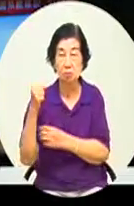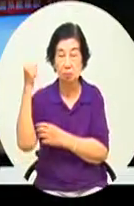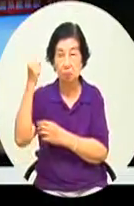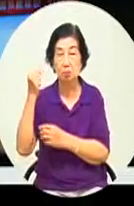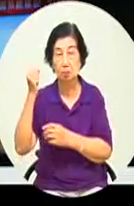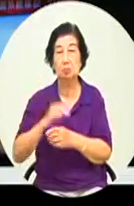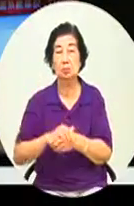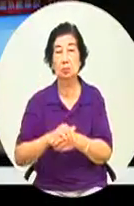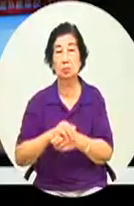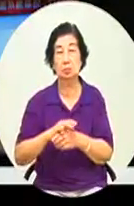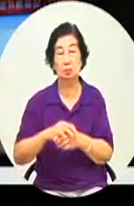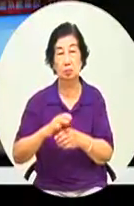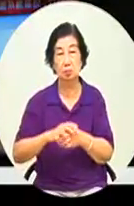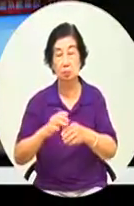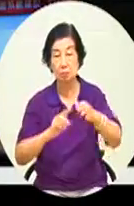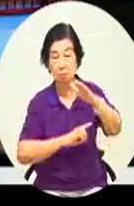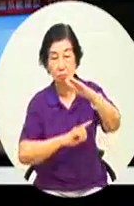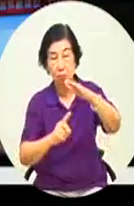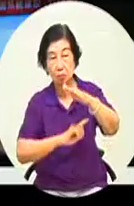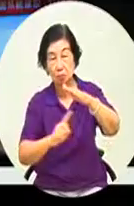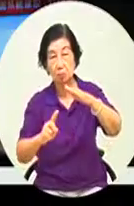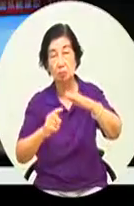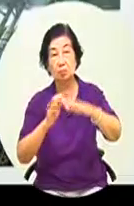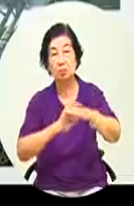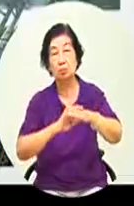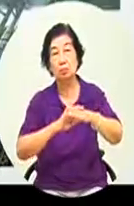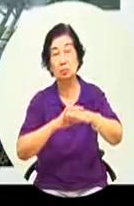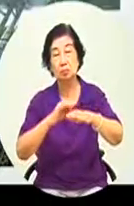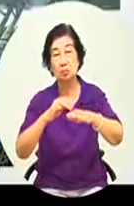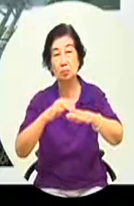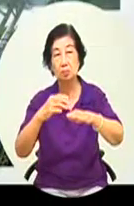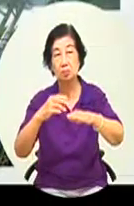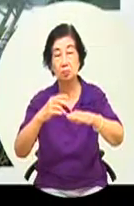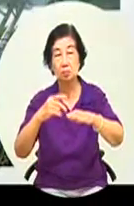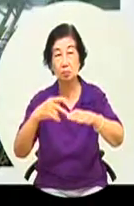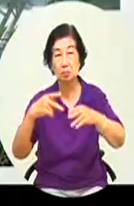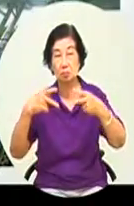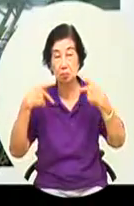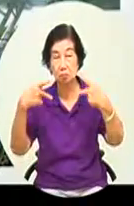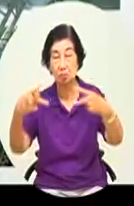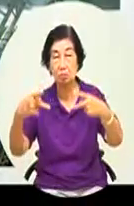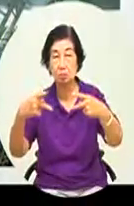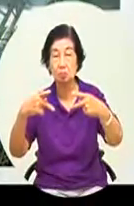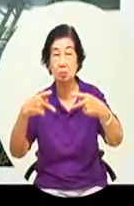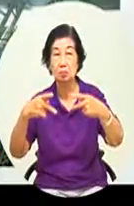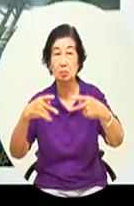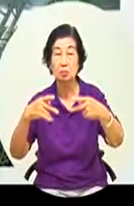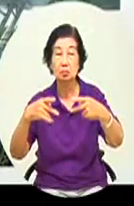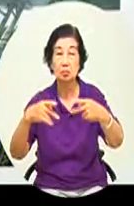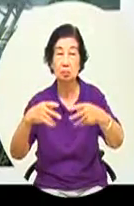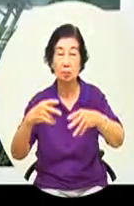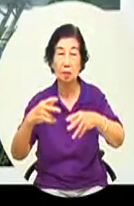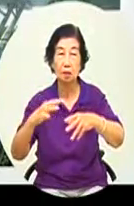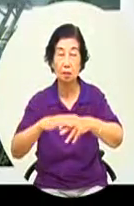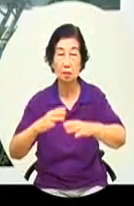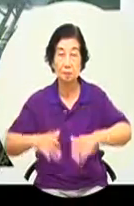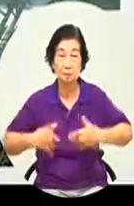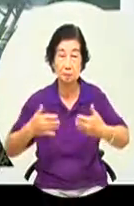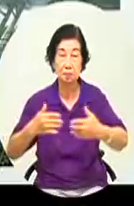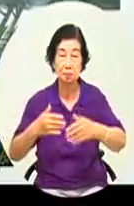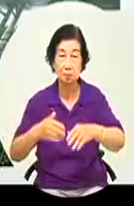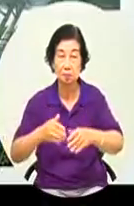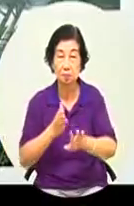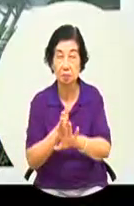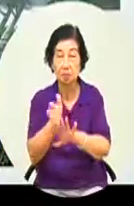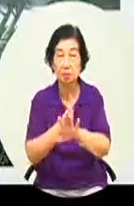延伸至林园，不是要平面轻轨哦，哦。这个是南子桥头哦，在